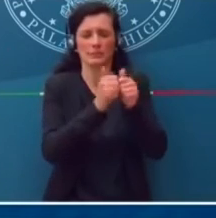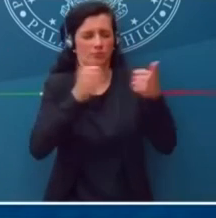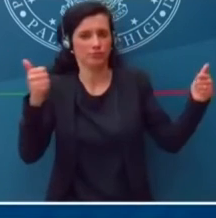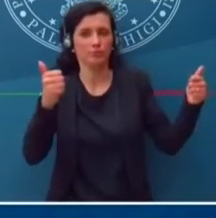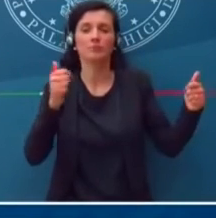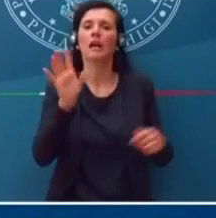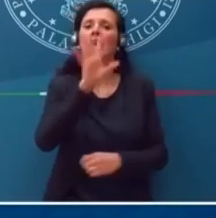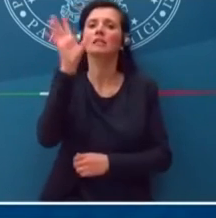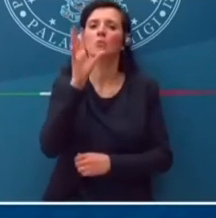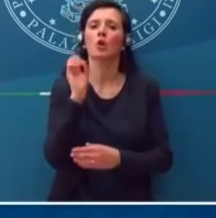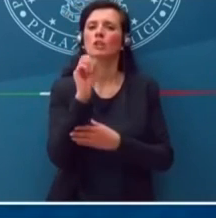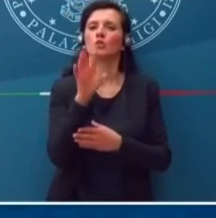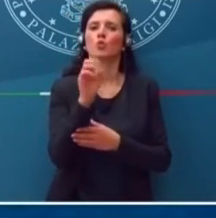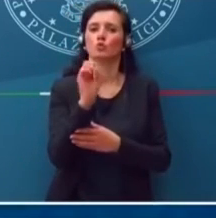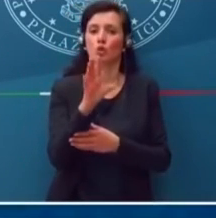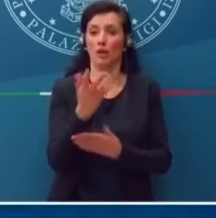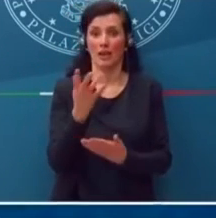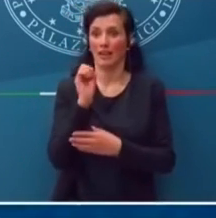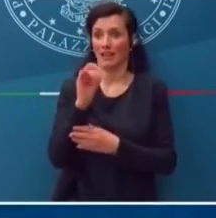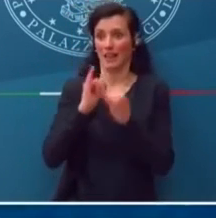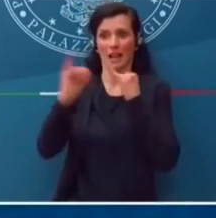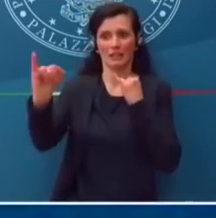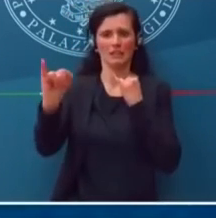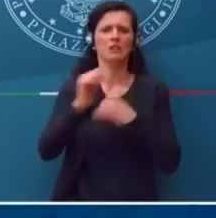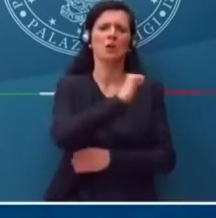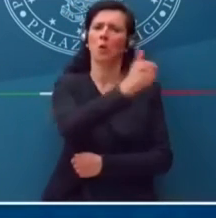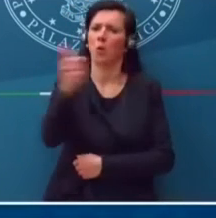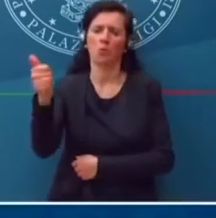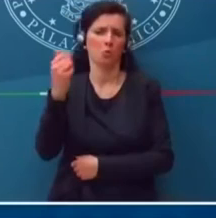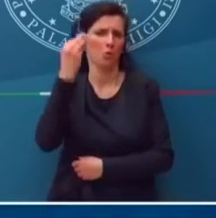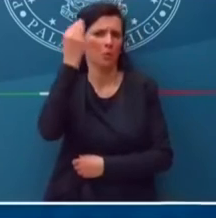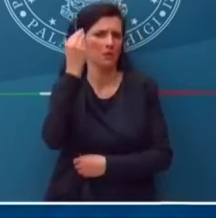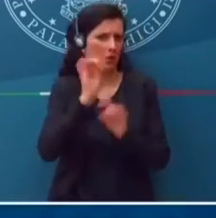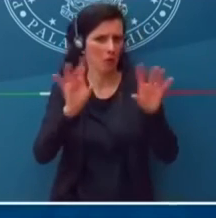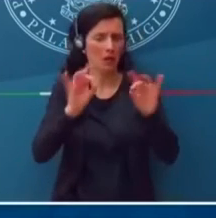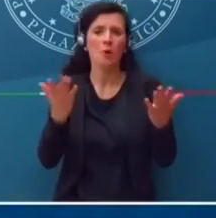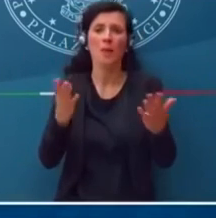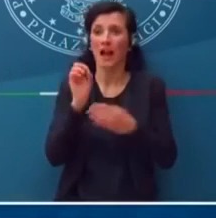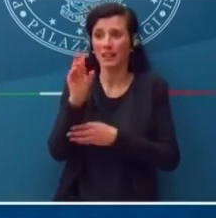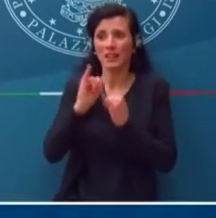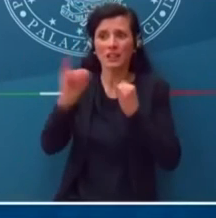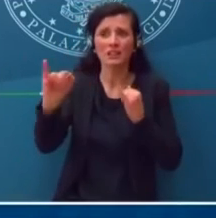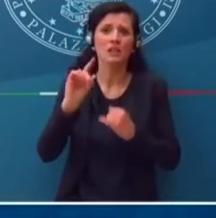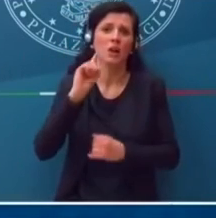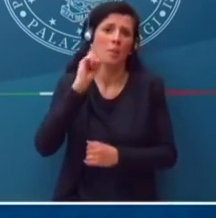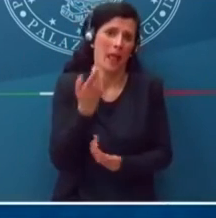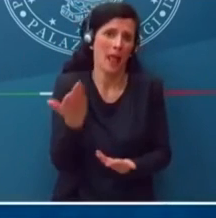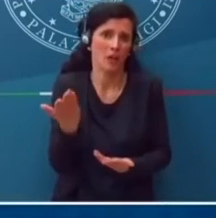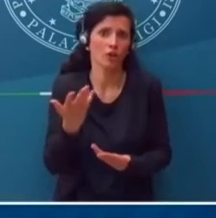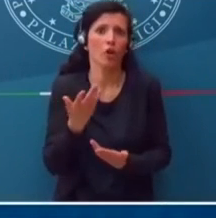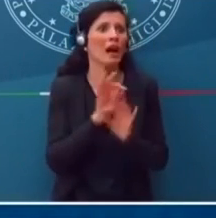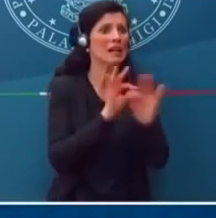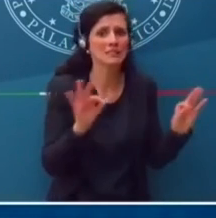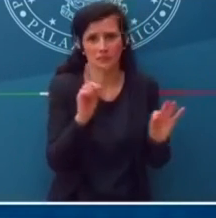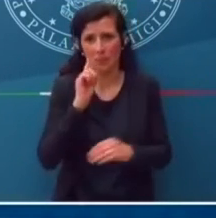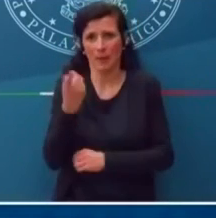per esempio, ora la didattica a distanza, uno può avere le opinioni che vuole, ma è meglio di niente. Quindi l'istruzione ha avuto